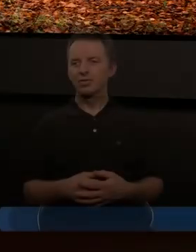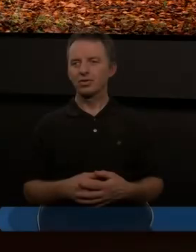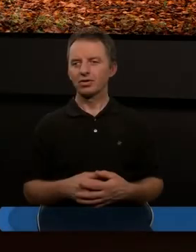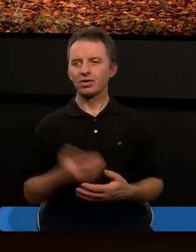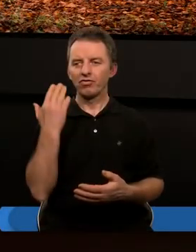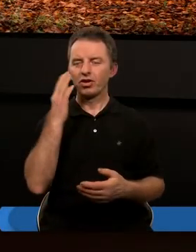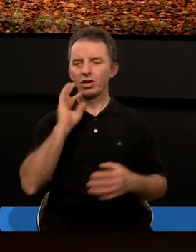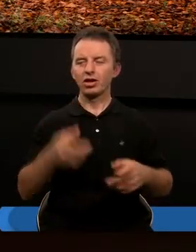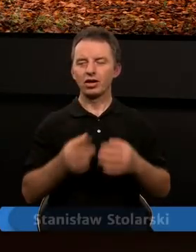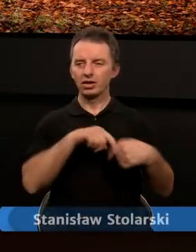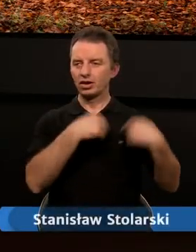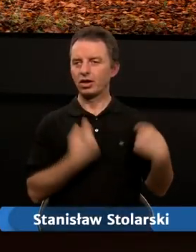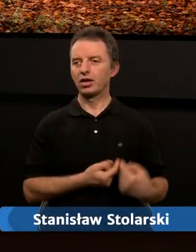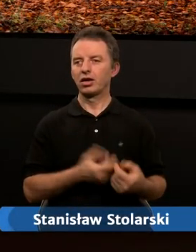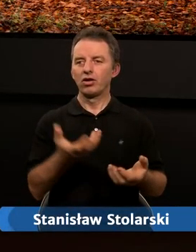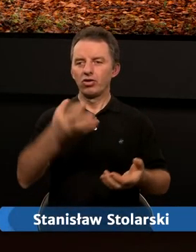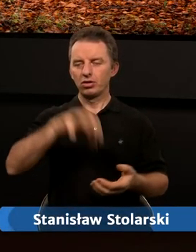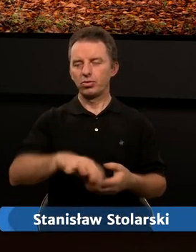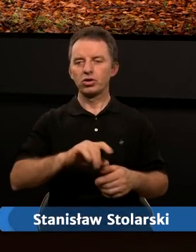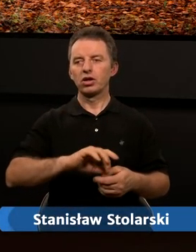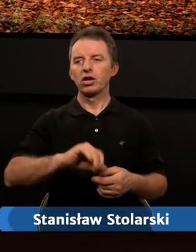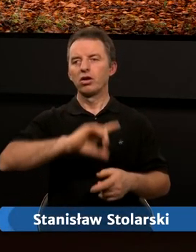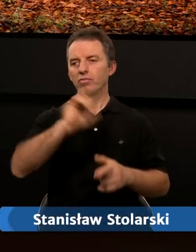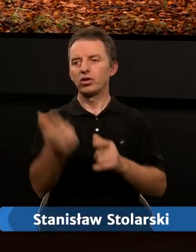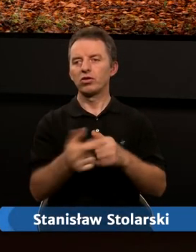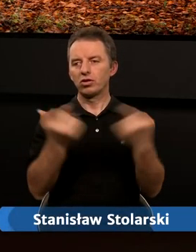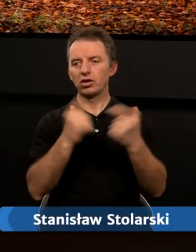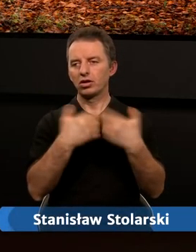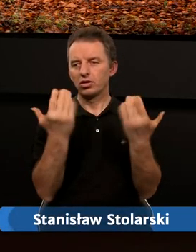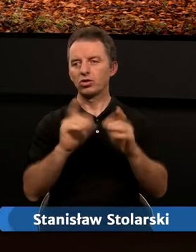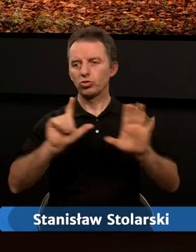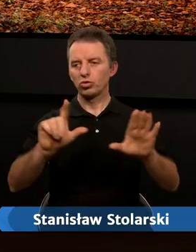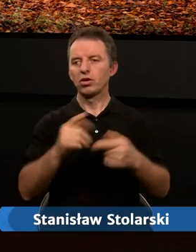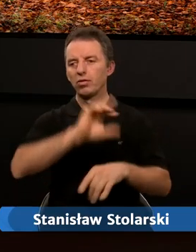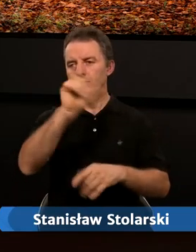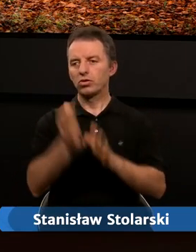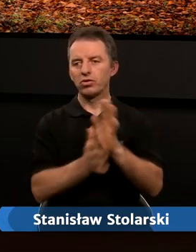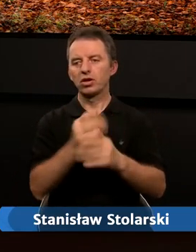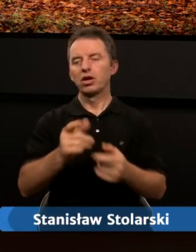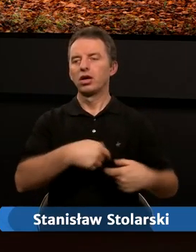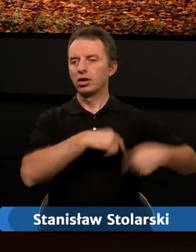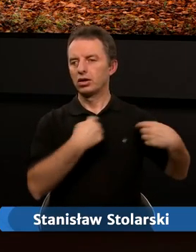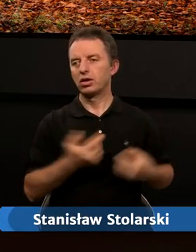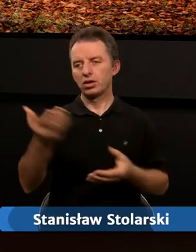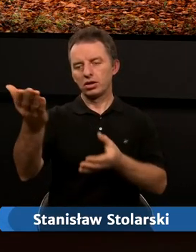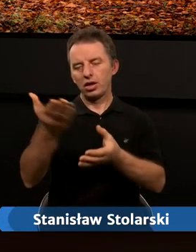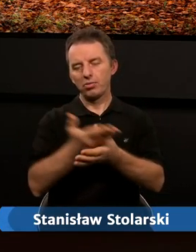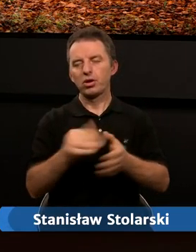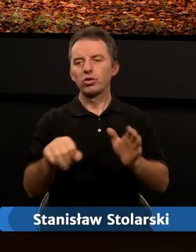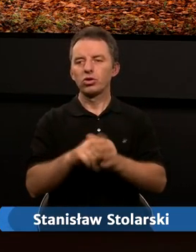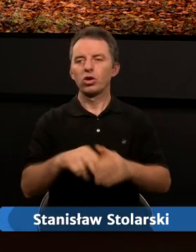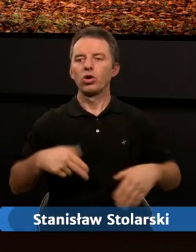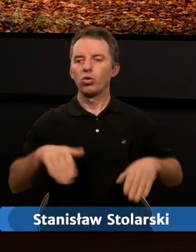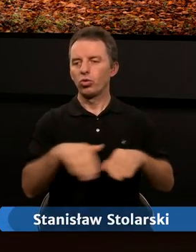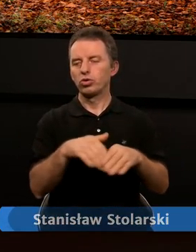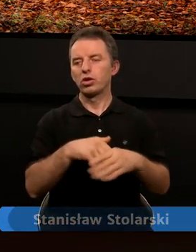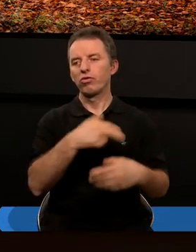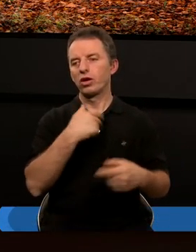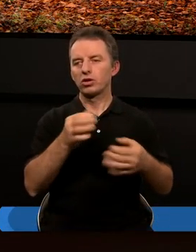Witam serdecznie w zborze Kościoła 27 w Podkowie Leśnej i serdecznie zapraszam do udziału w naszym